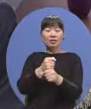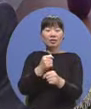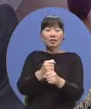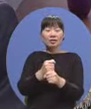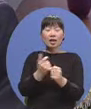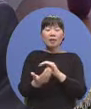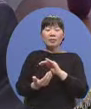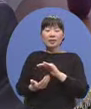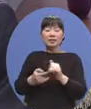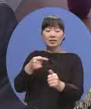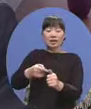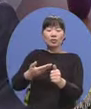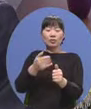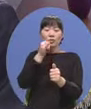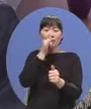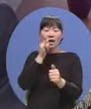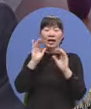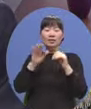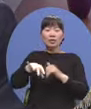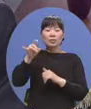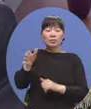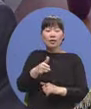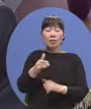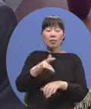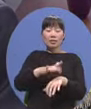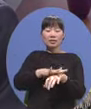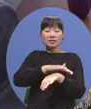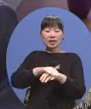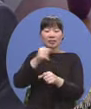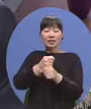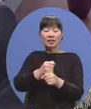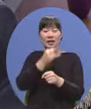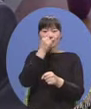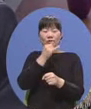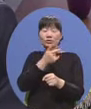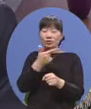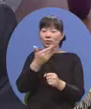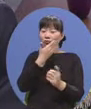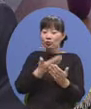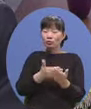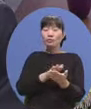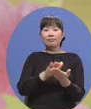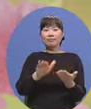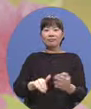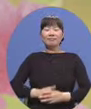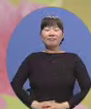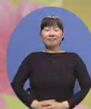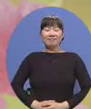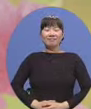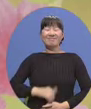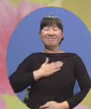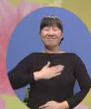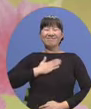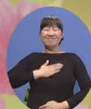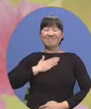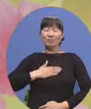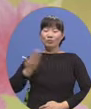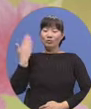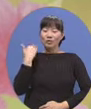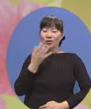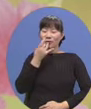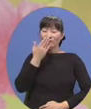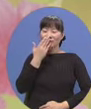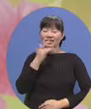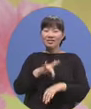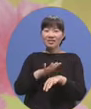다 미리미리 가르쳐서 애들을 처음부터 버릇을 잘 들이는 것이 사실 굉장히 중요합니다. 네. 알겠습니다. 지난번에 밥 먹는 습관도